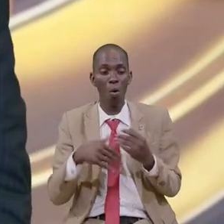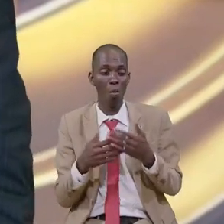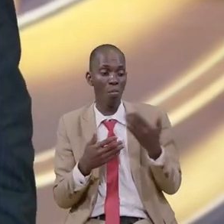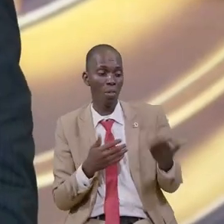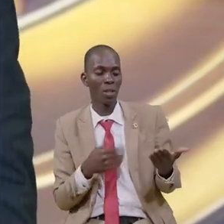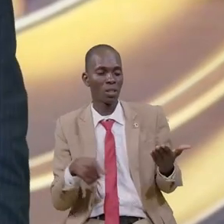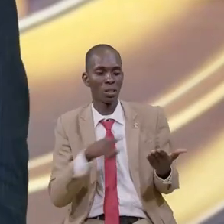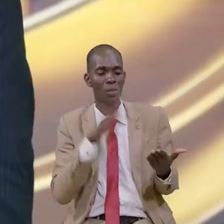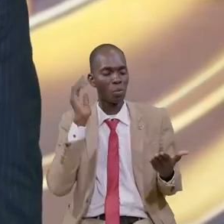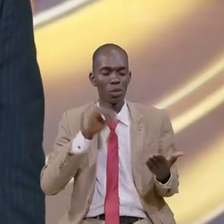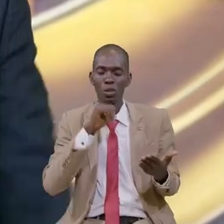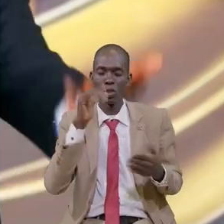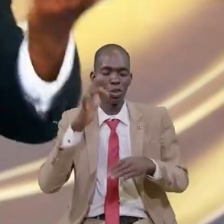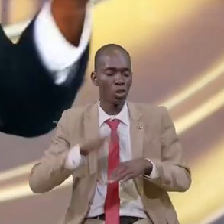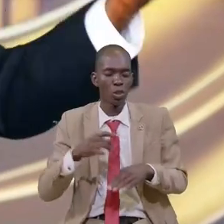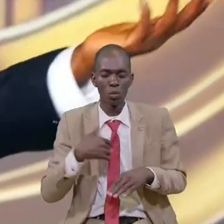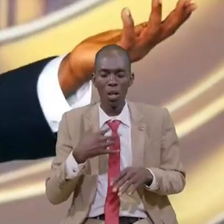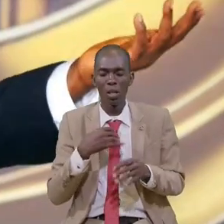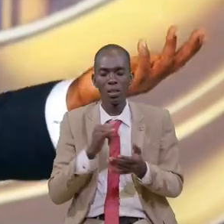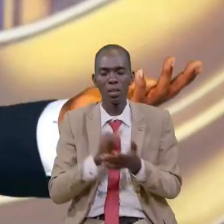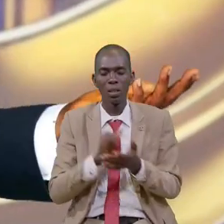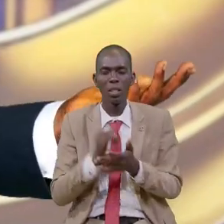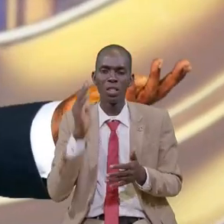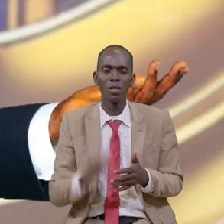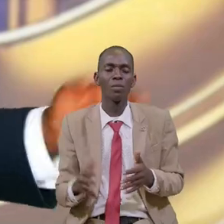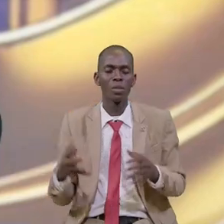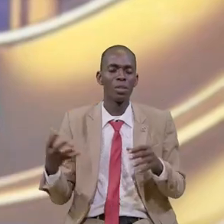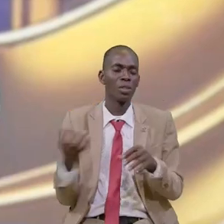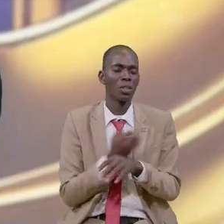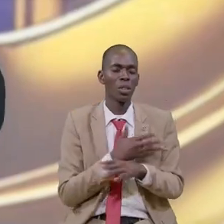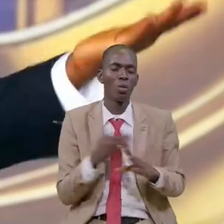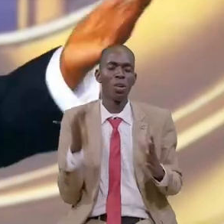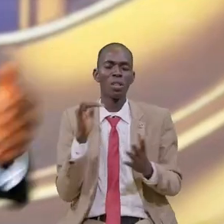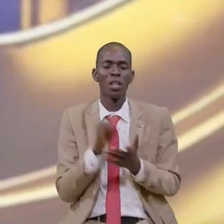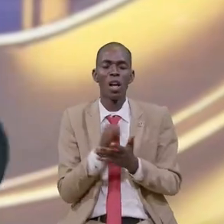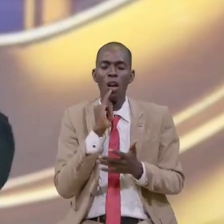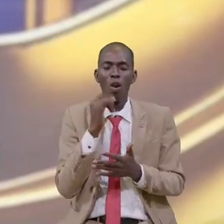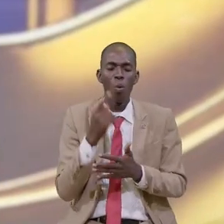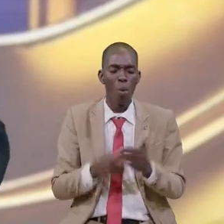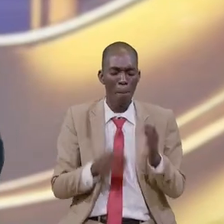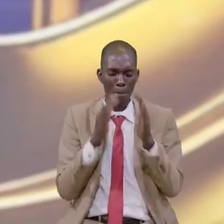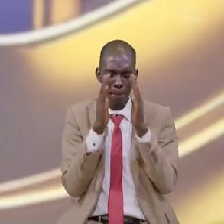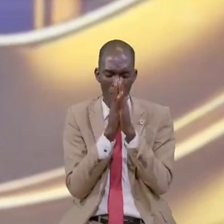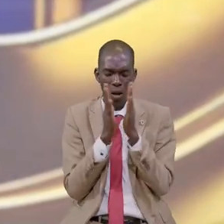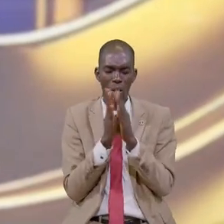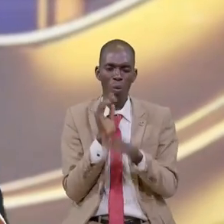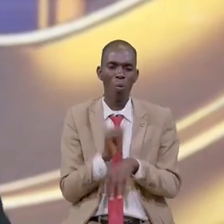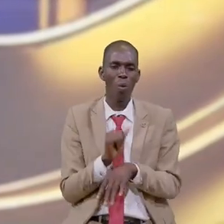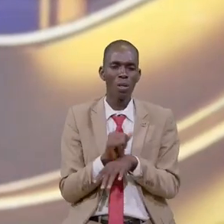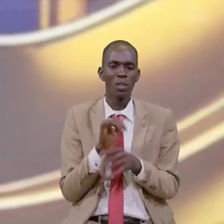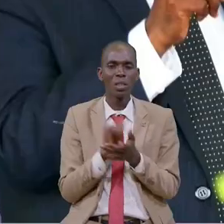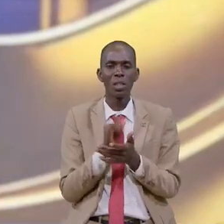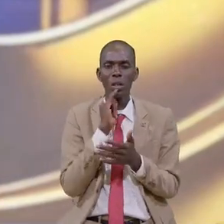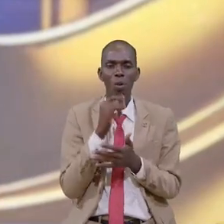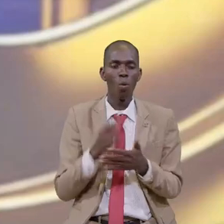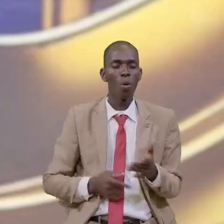aigle traverse. C'est ce que la prière fait. C'est ce que ce confiant l'Éternel fait pour